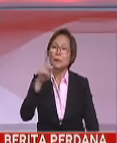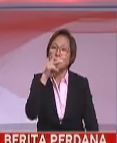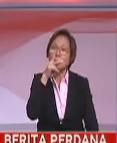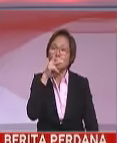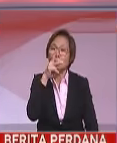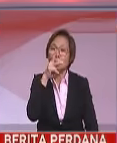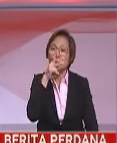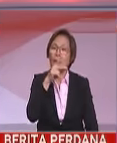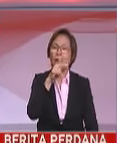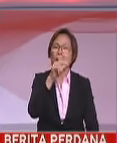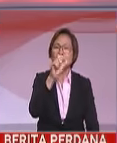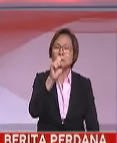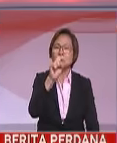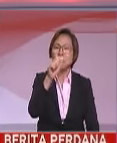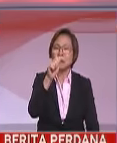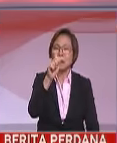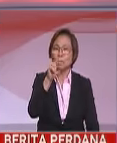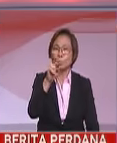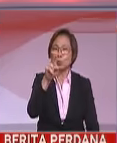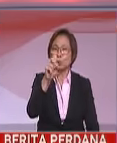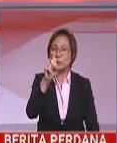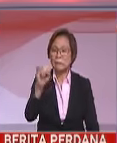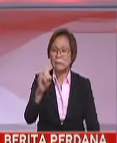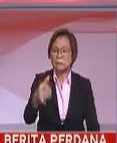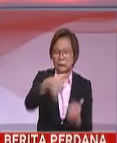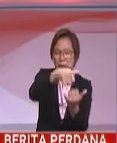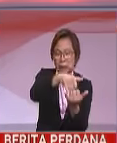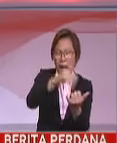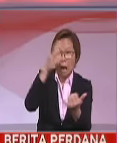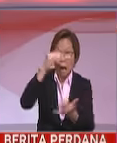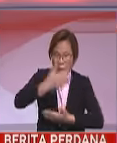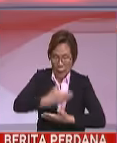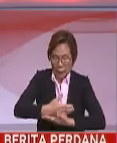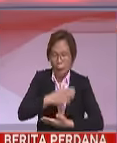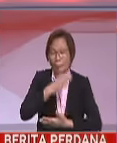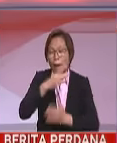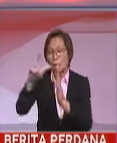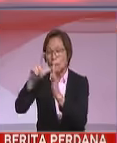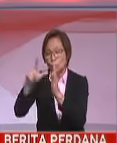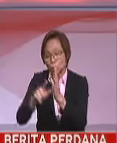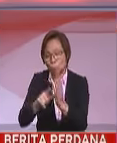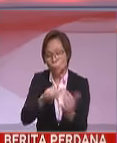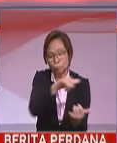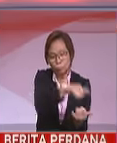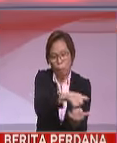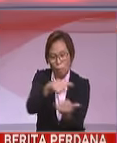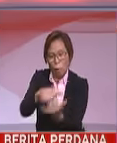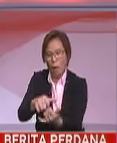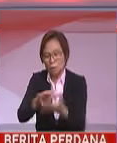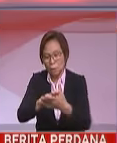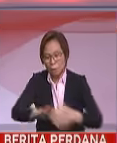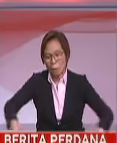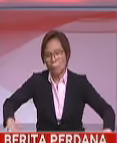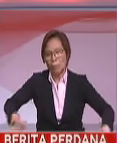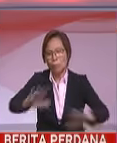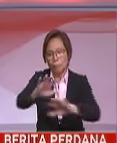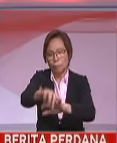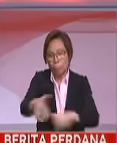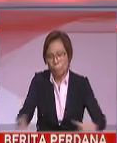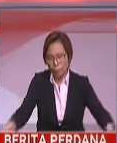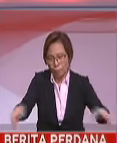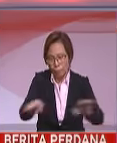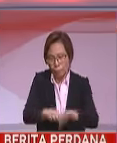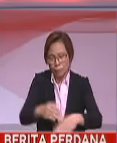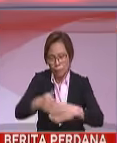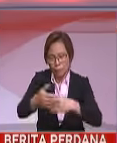Kedah, Muhammad Sanusi Makno. Jenazah anak lelaki dan ibu mentua Muhammad Syafiq selamat dikebumikan